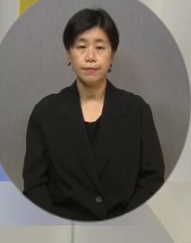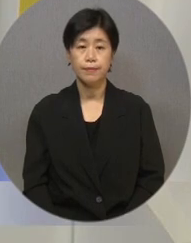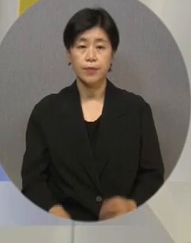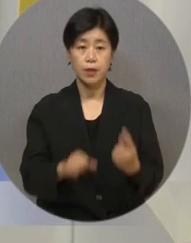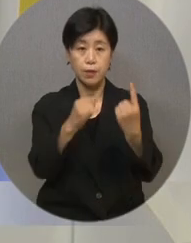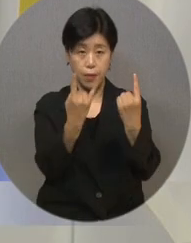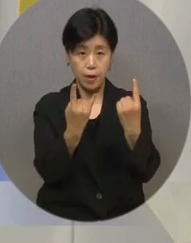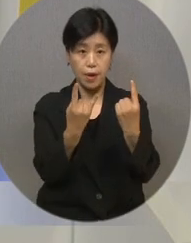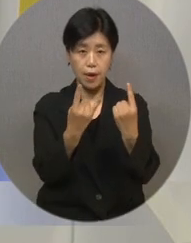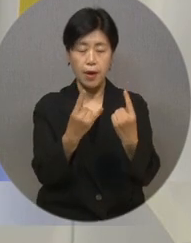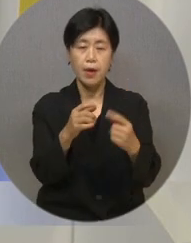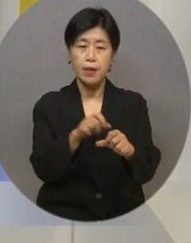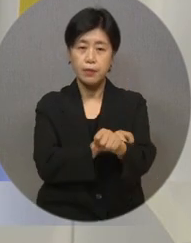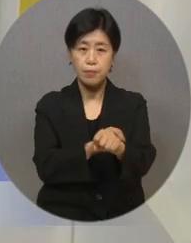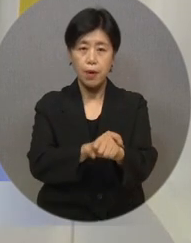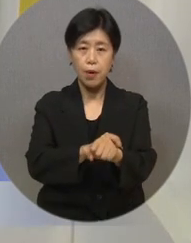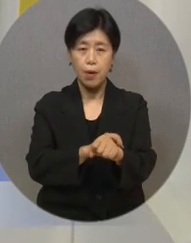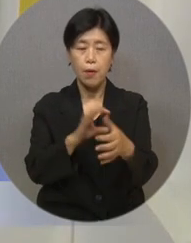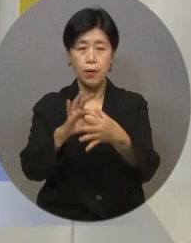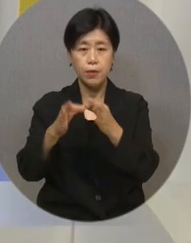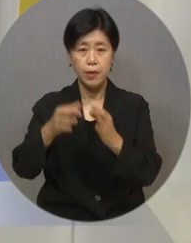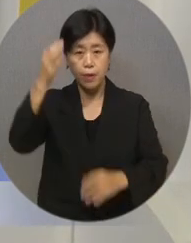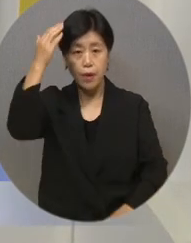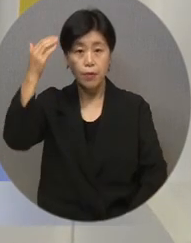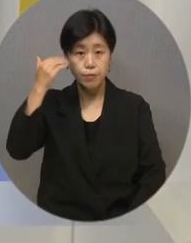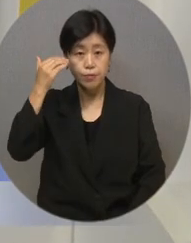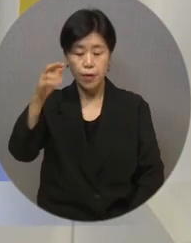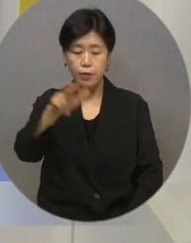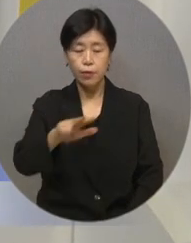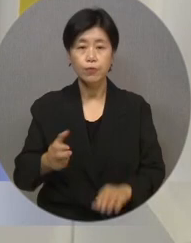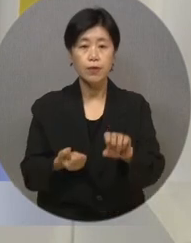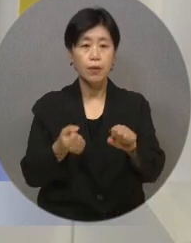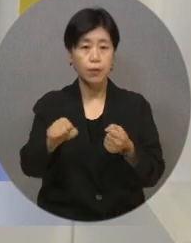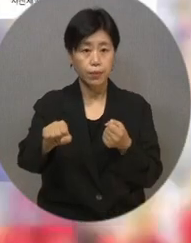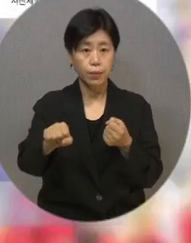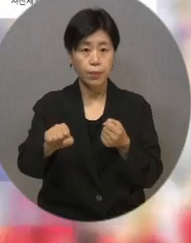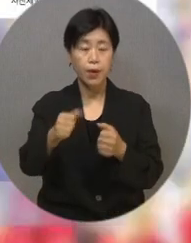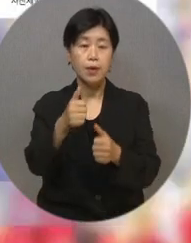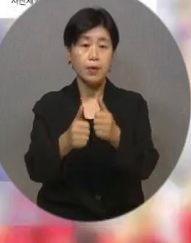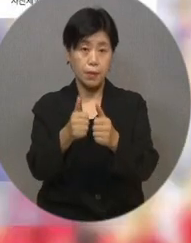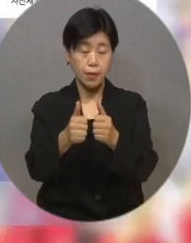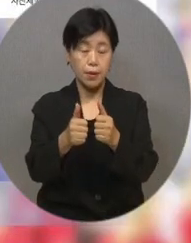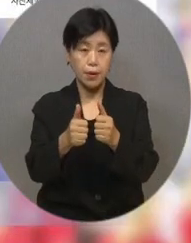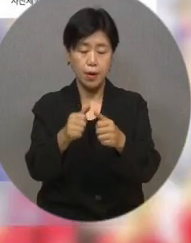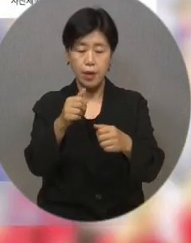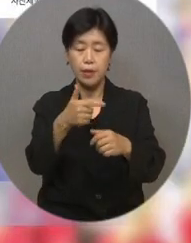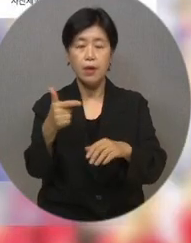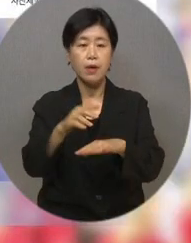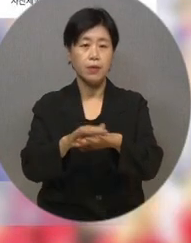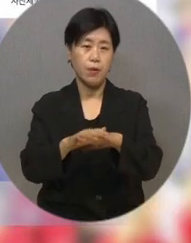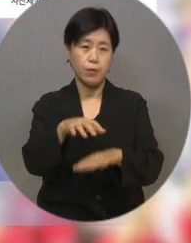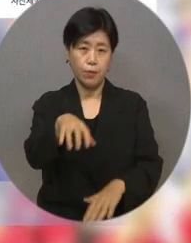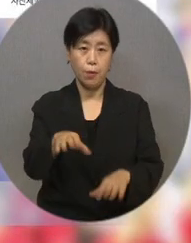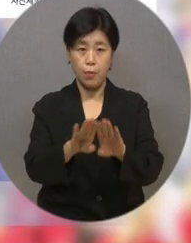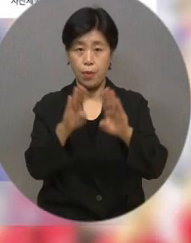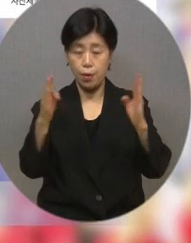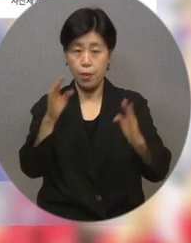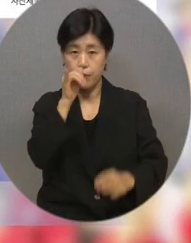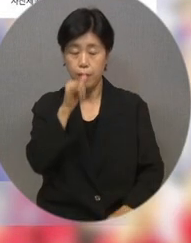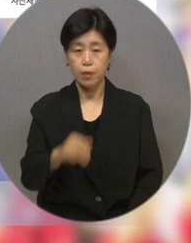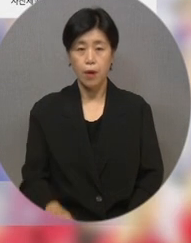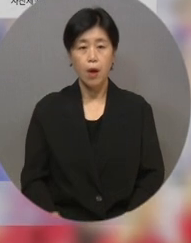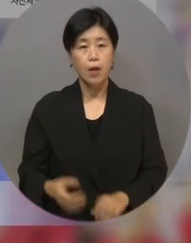제1의 스페셜 올림픽 코리아 전국 태권도 대회가 대전에서 열렸습니다 경기에서는 품새